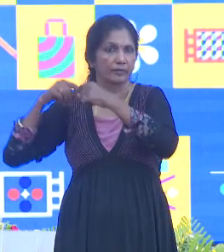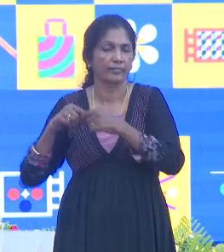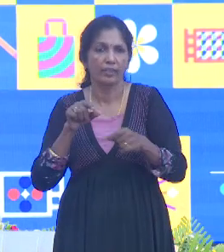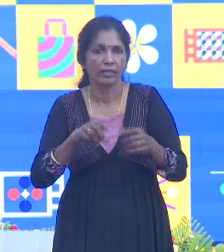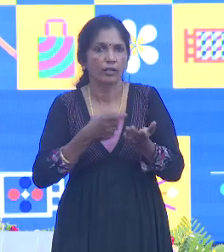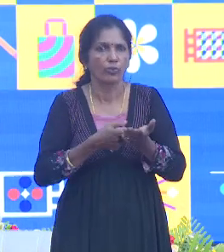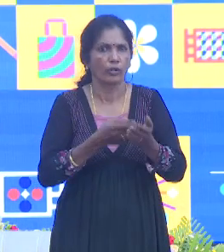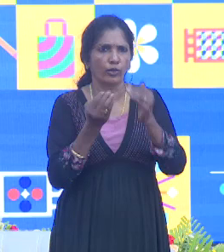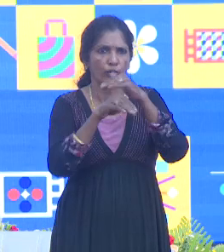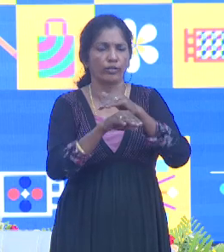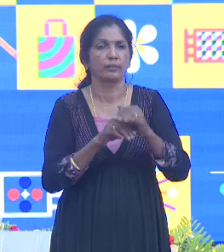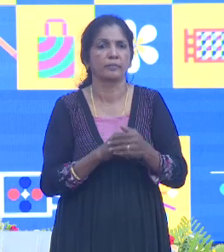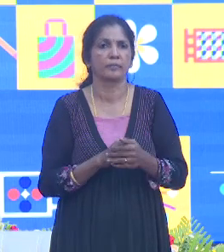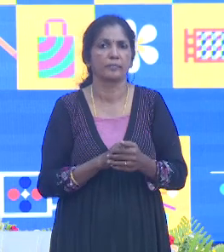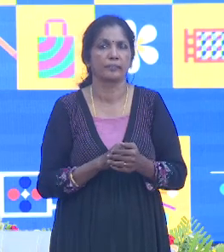ആ നിയമത്തിൽ